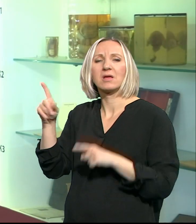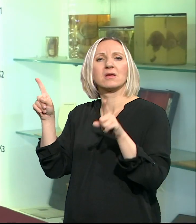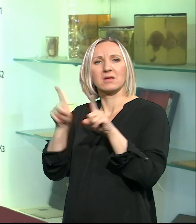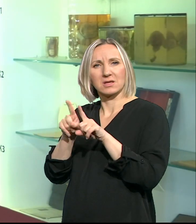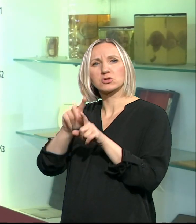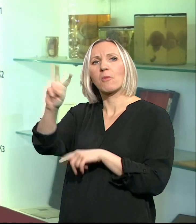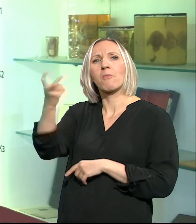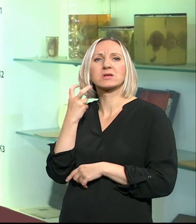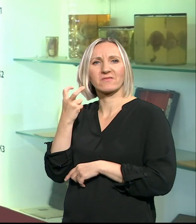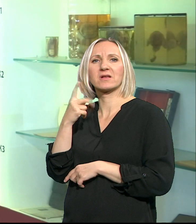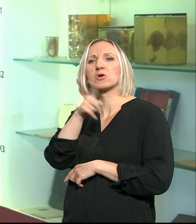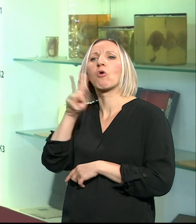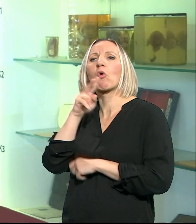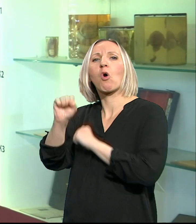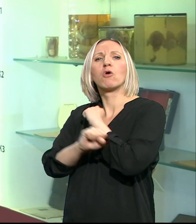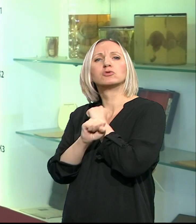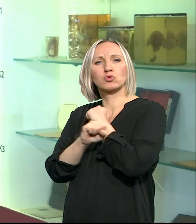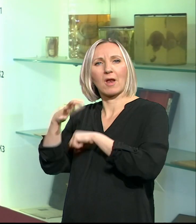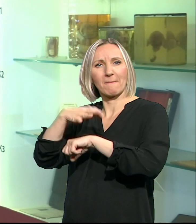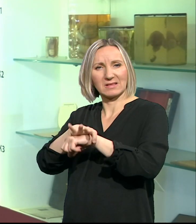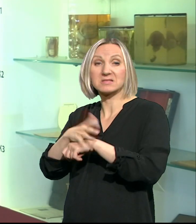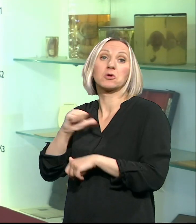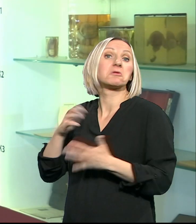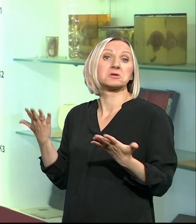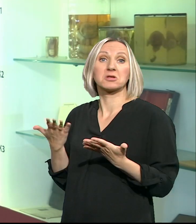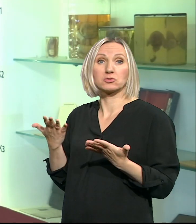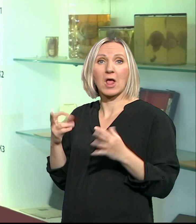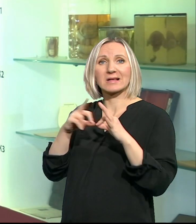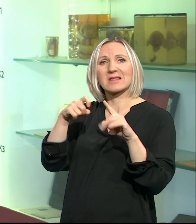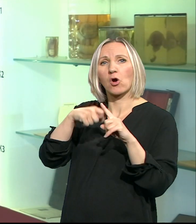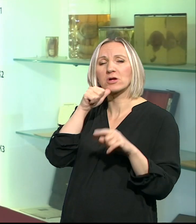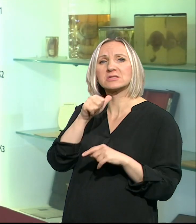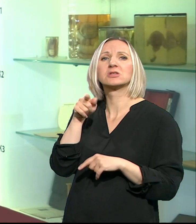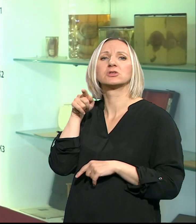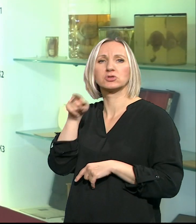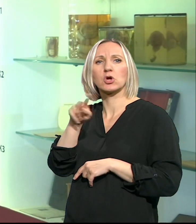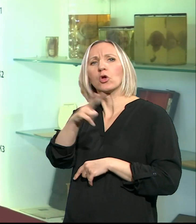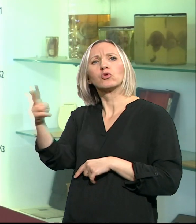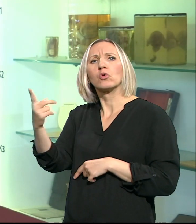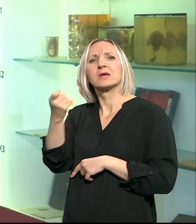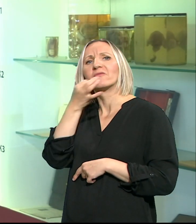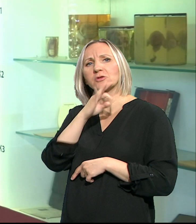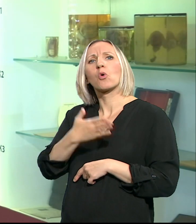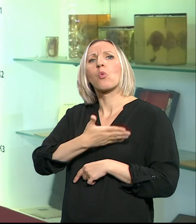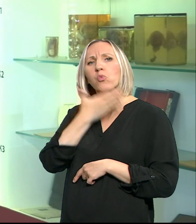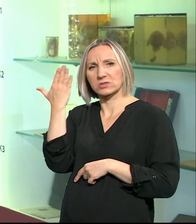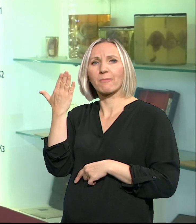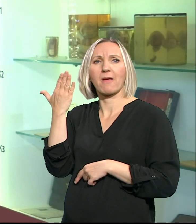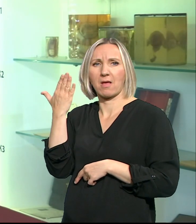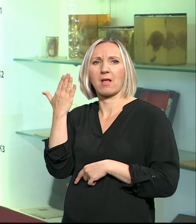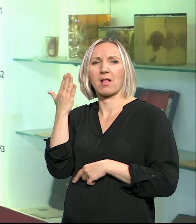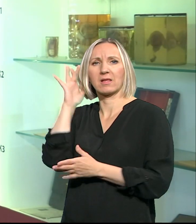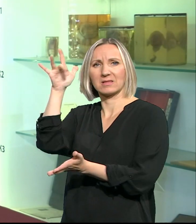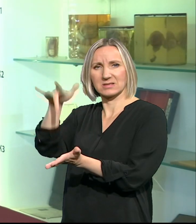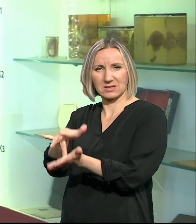da su pozvani medicinari. Ono što je interesantno, Aleksandar Kostić i drugi iz Francuske su uspeli da dođu. Uspeli su da dođu i